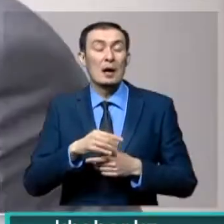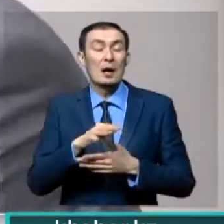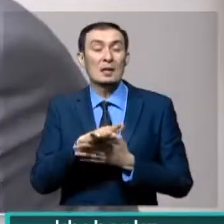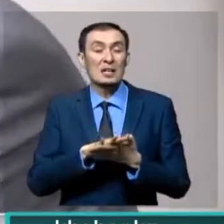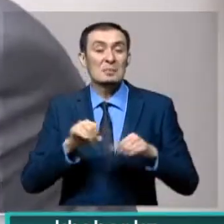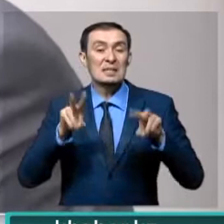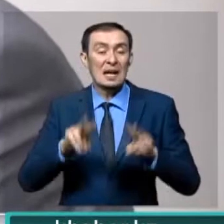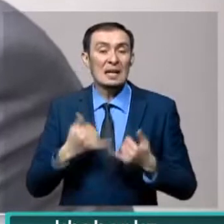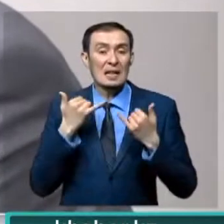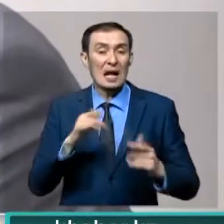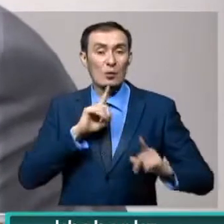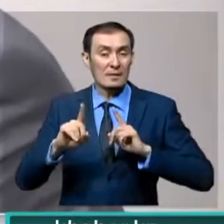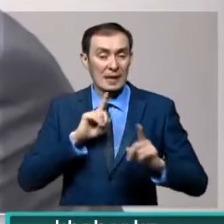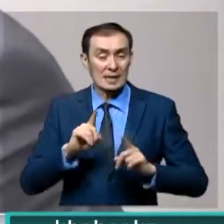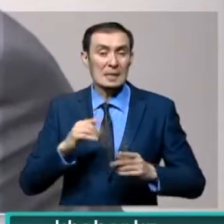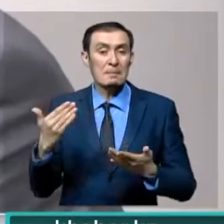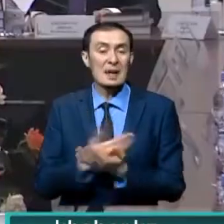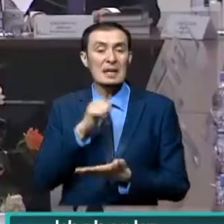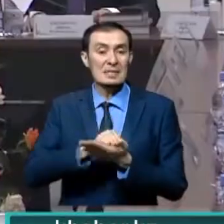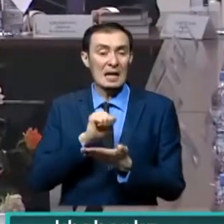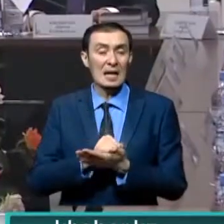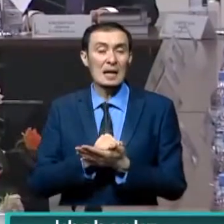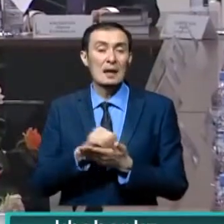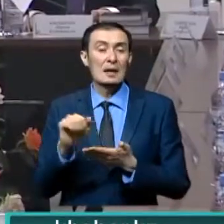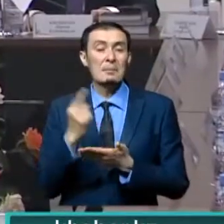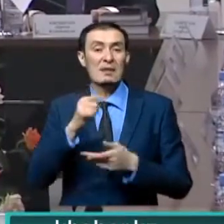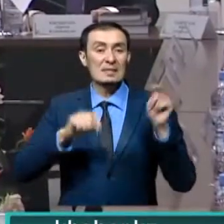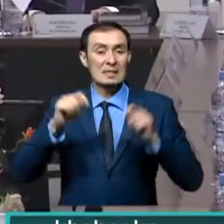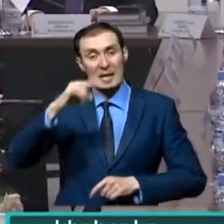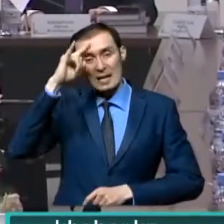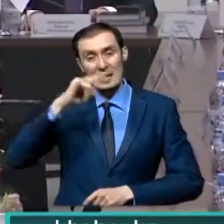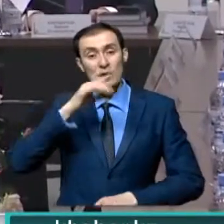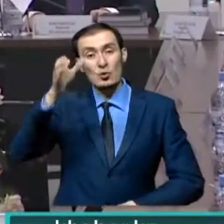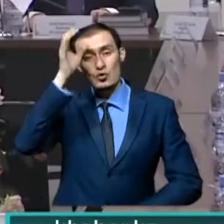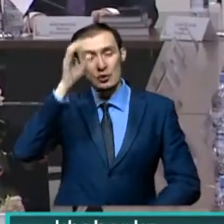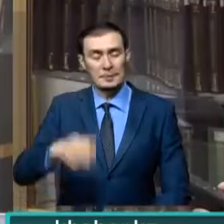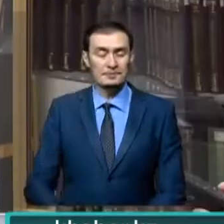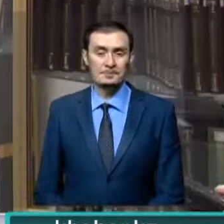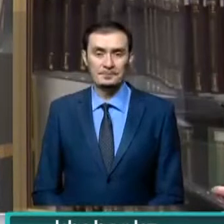того, специально для конференции переиздали материалы первого съезда казахских ученых.